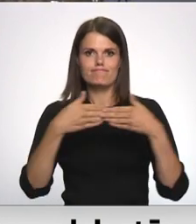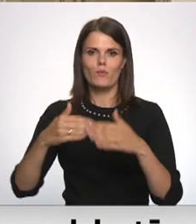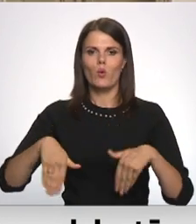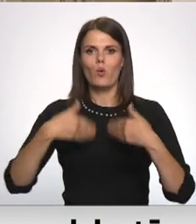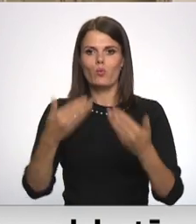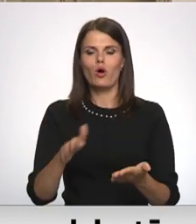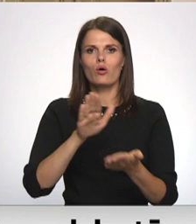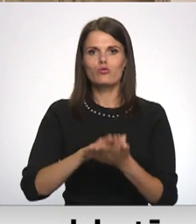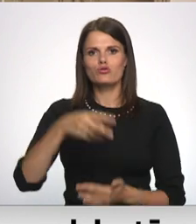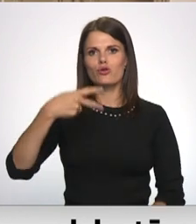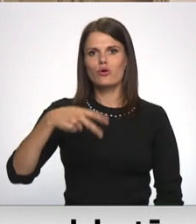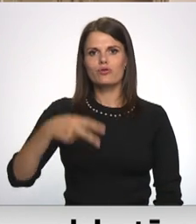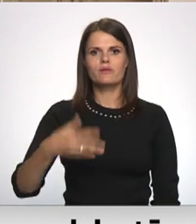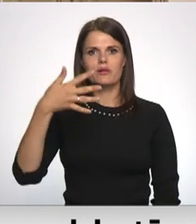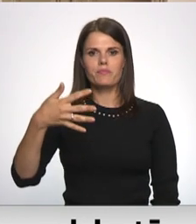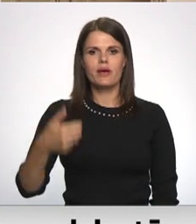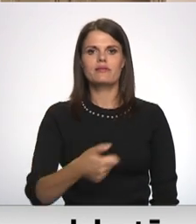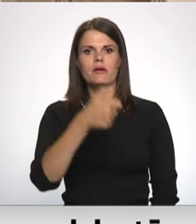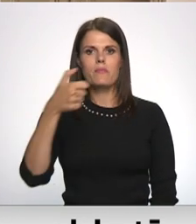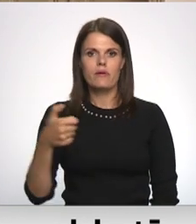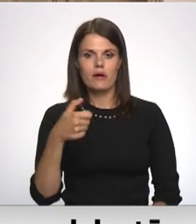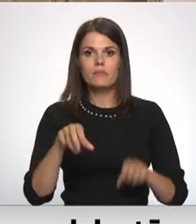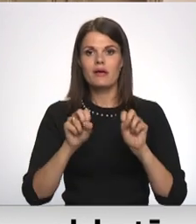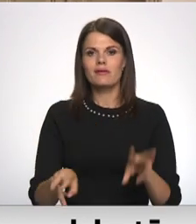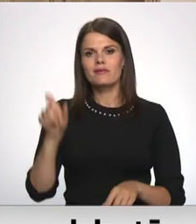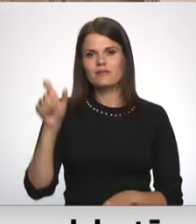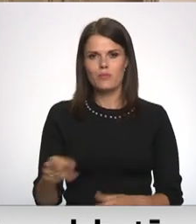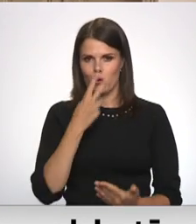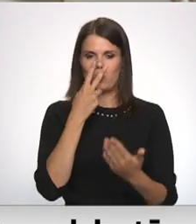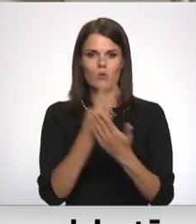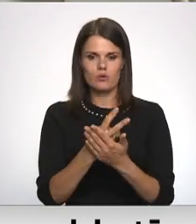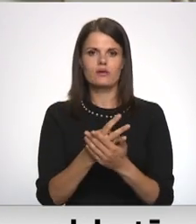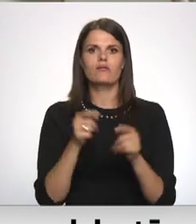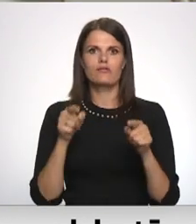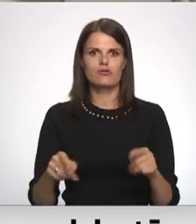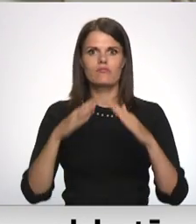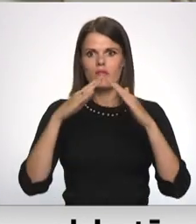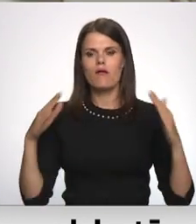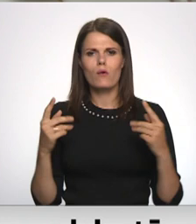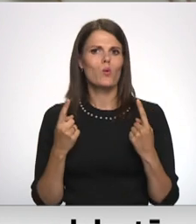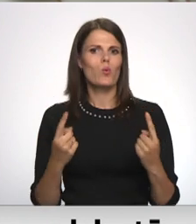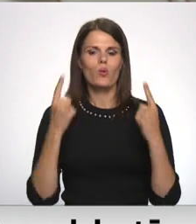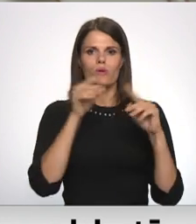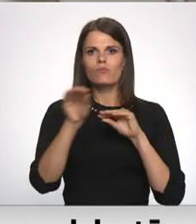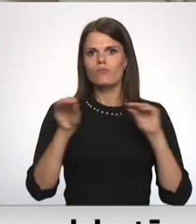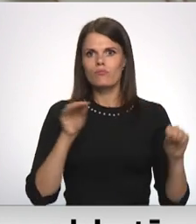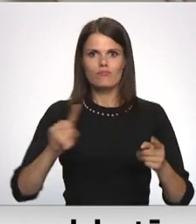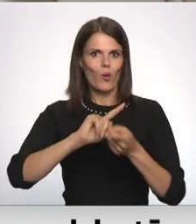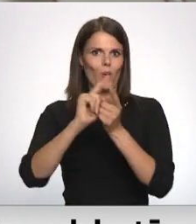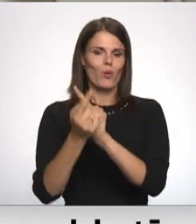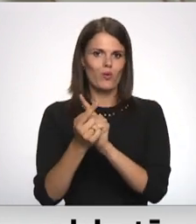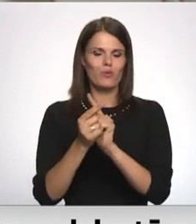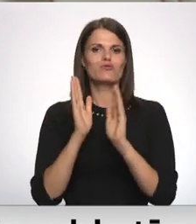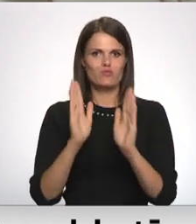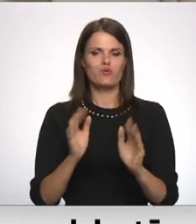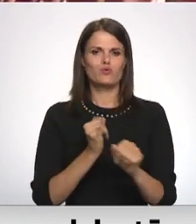uz 25 gadiem. Speciālisti gan uzskata, ka tas vēl Lielvircavas muižas ēka ar savu unikālo iekārtojumu kļūst par